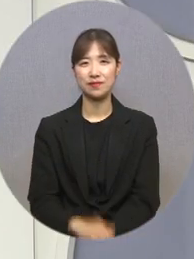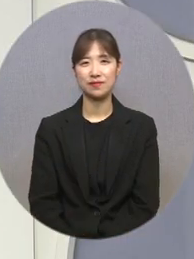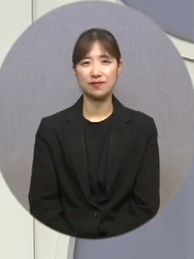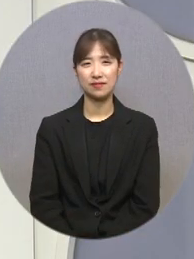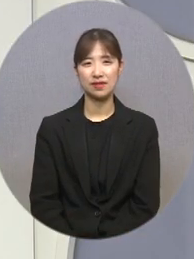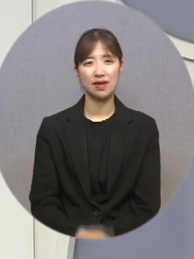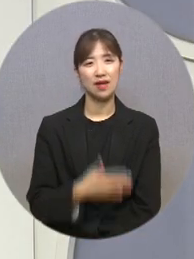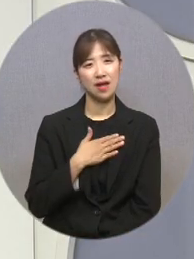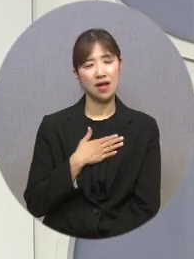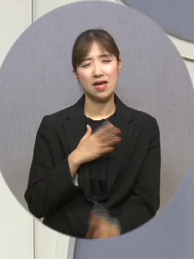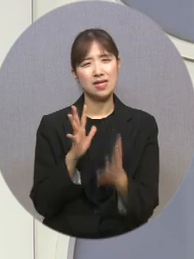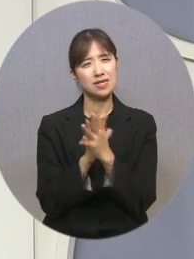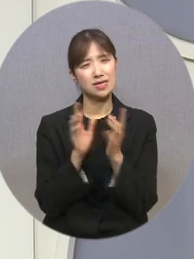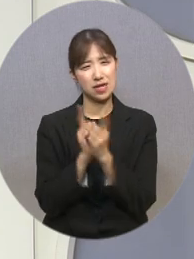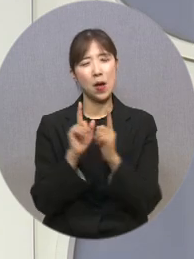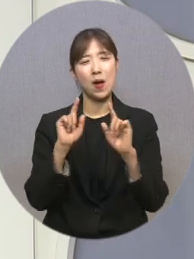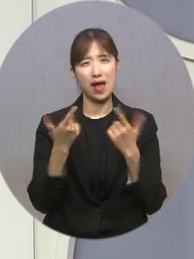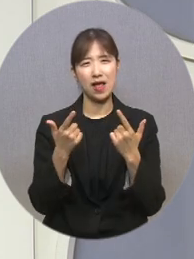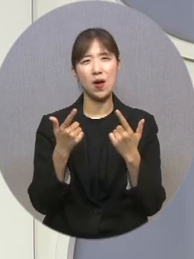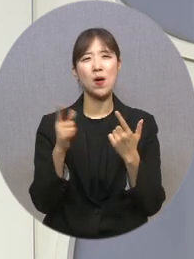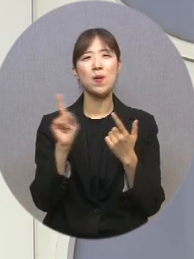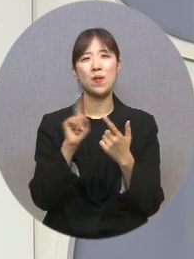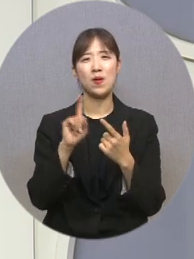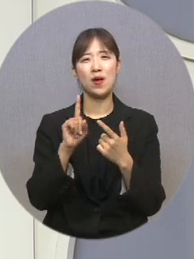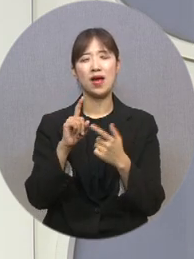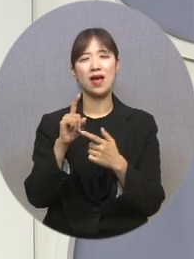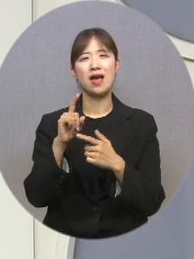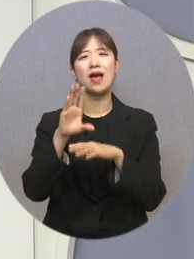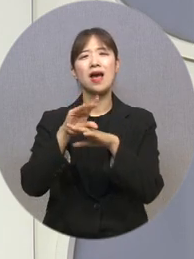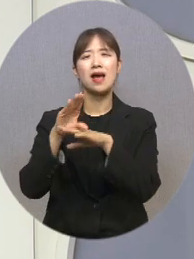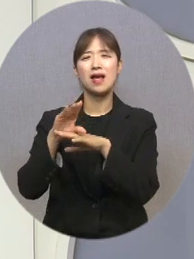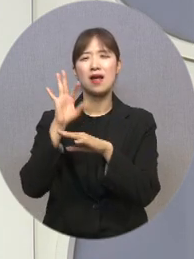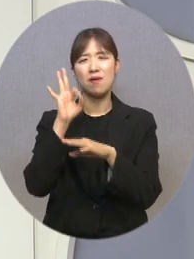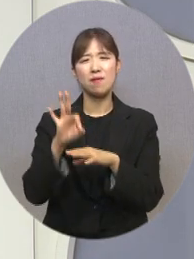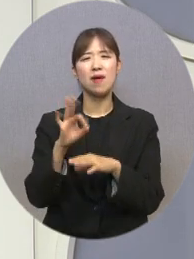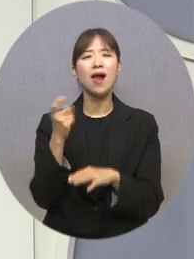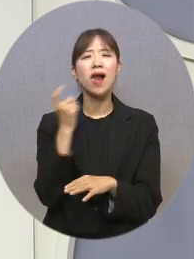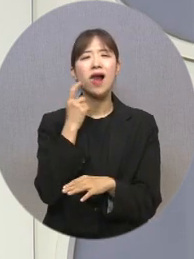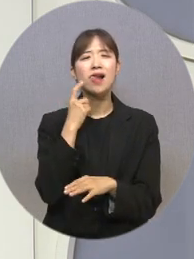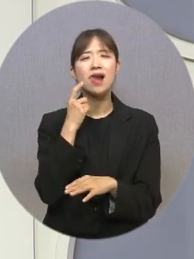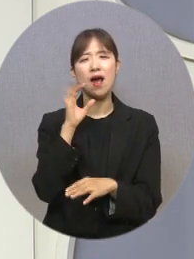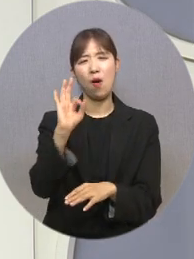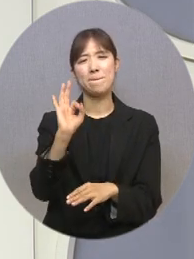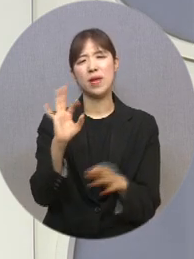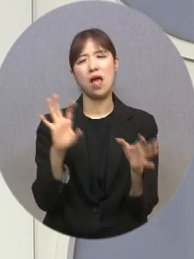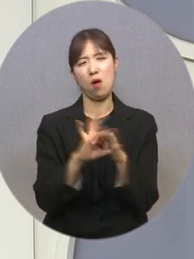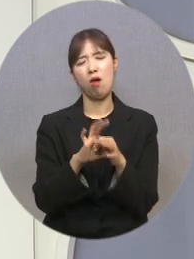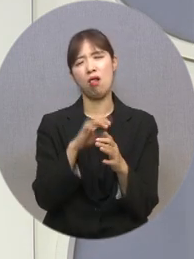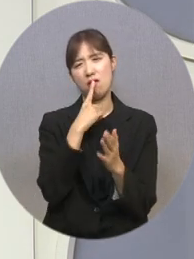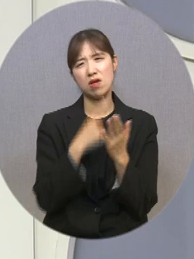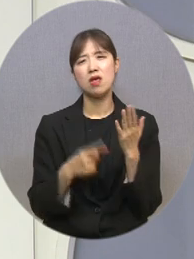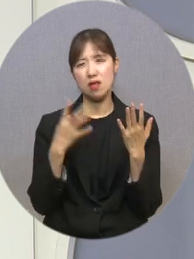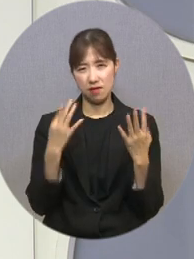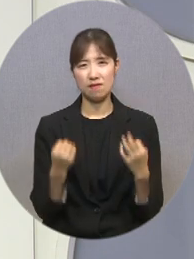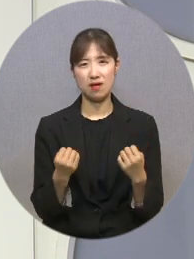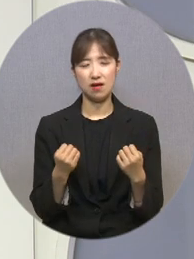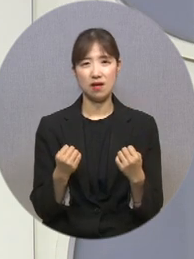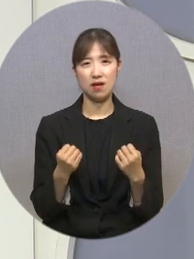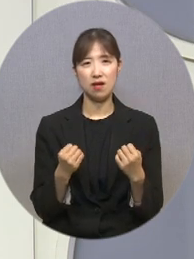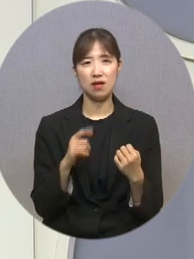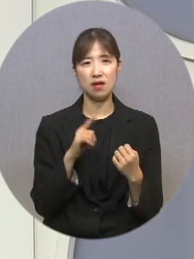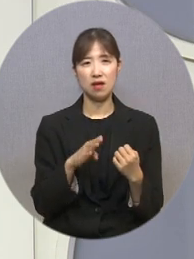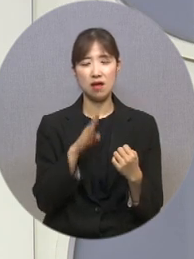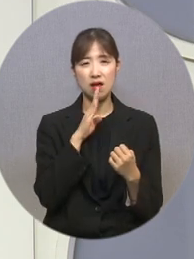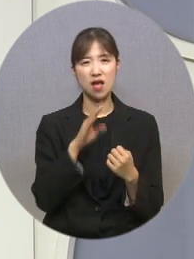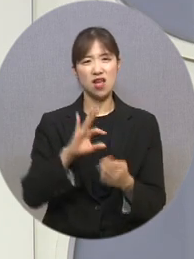제가 직접 한 건 아니고요. 그 매스컴에 나온 게 이제 그거죠. 가상화폐 관련해 가지고 엄청나게 사기 피해가 많은데 그게